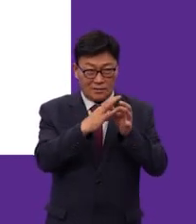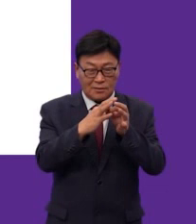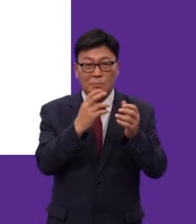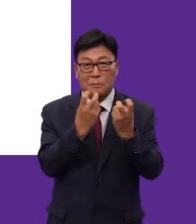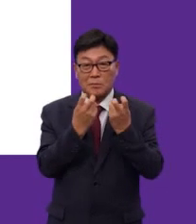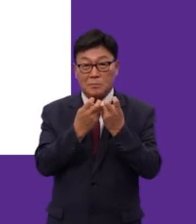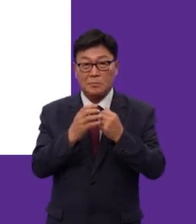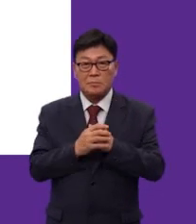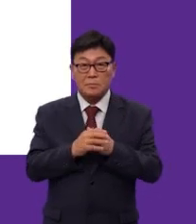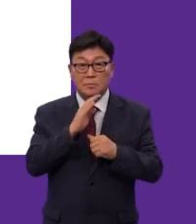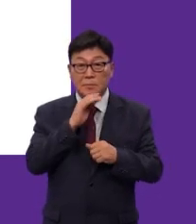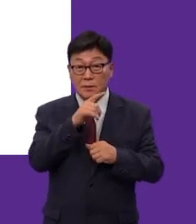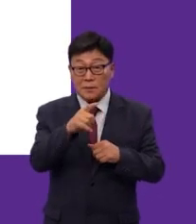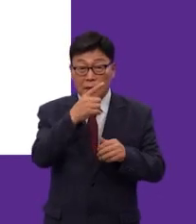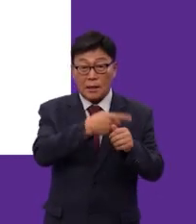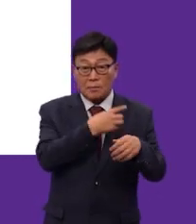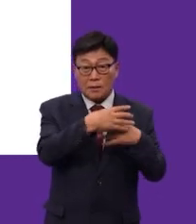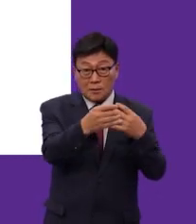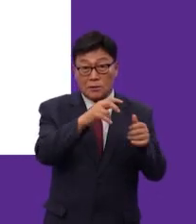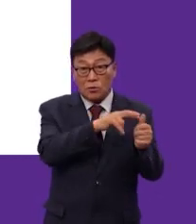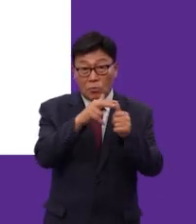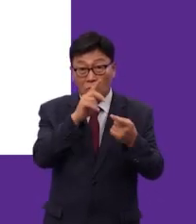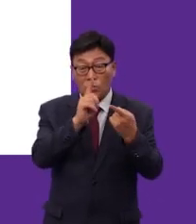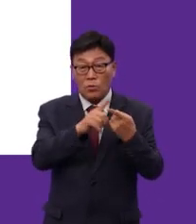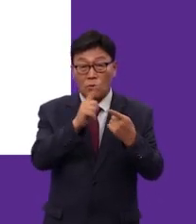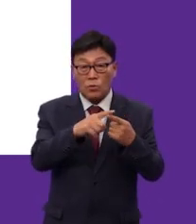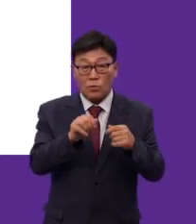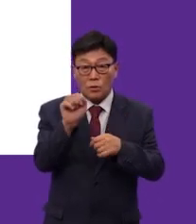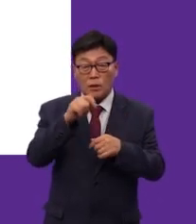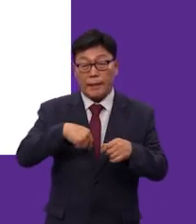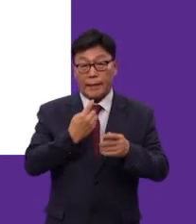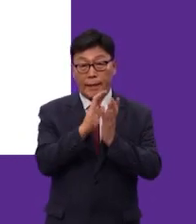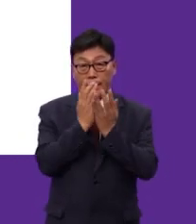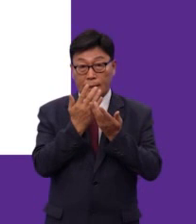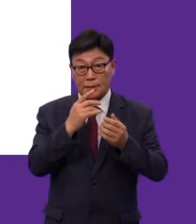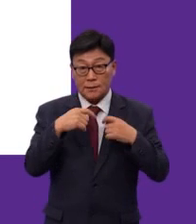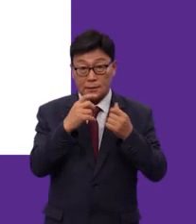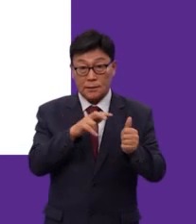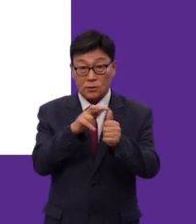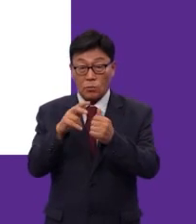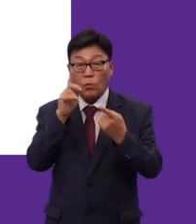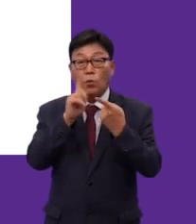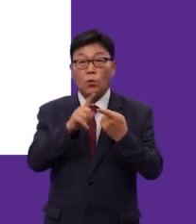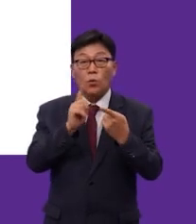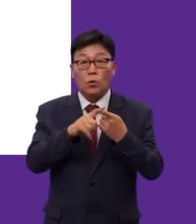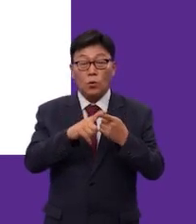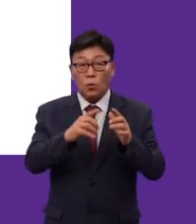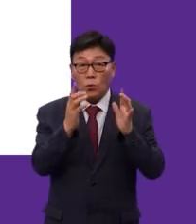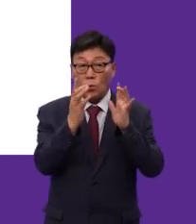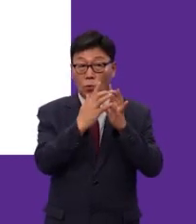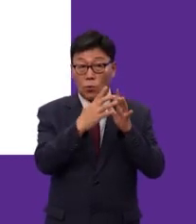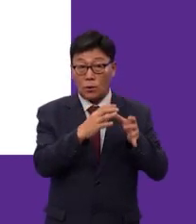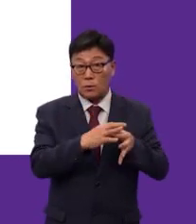연계하는 방향입니다. 사실 하이패스 이용 정보와 개인의 생체정보가 온라인으로 연결돼서